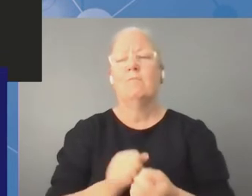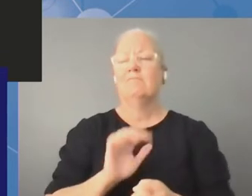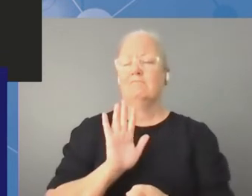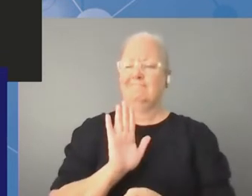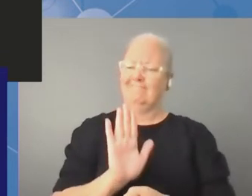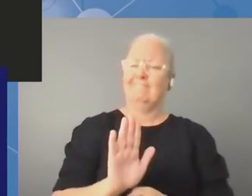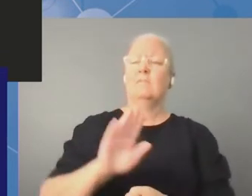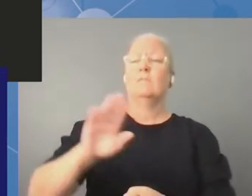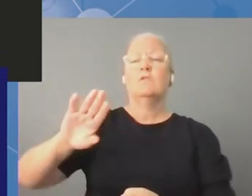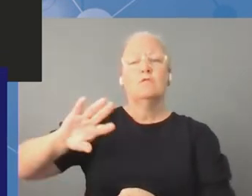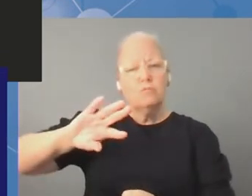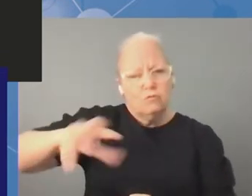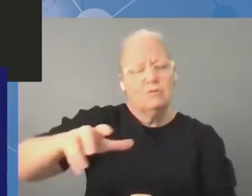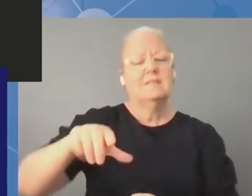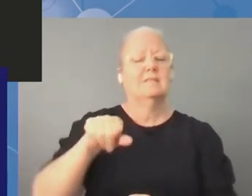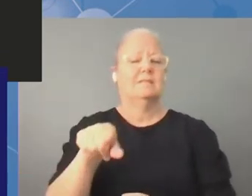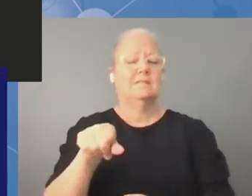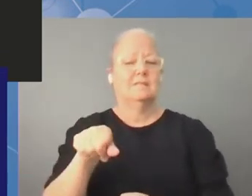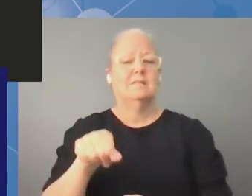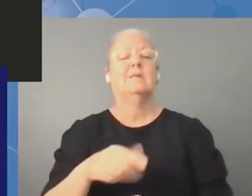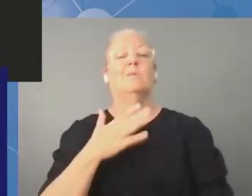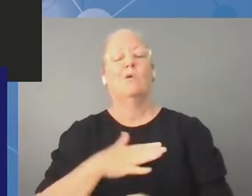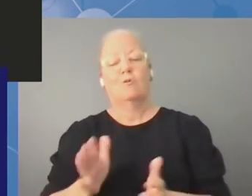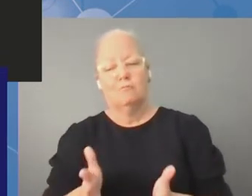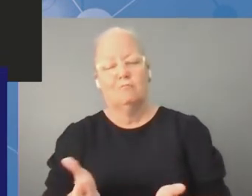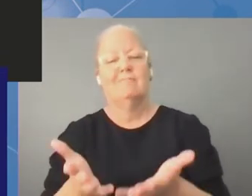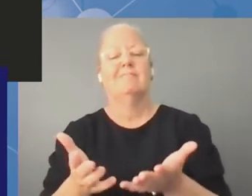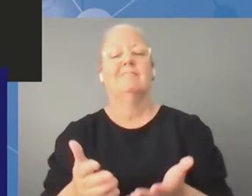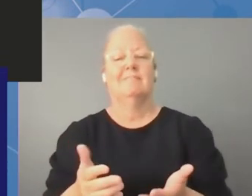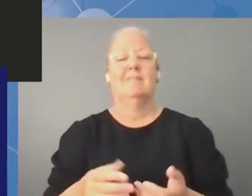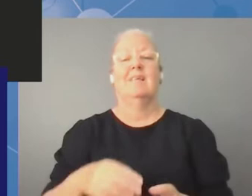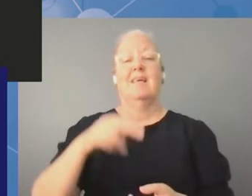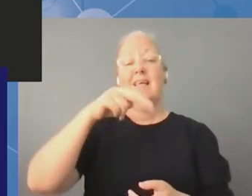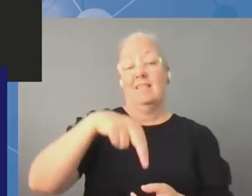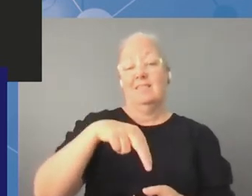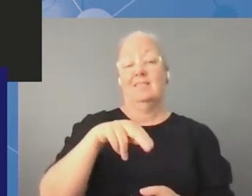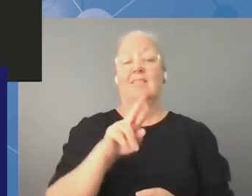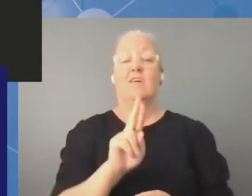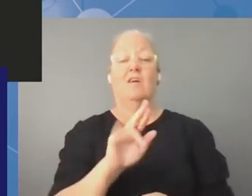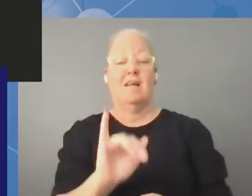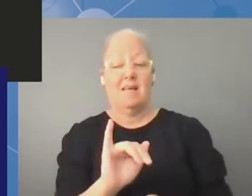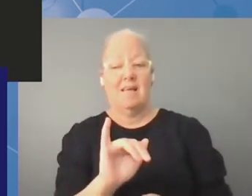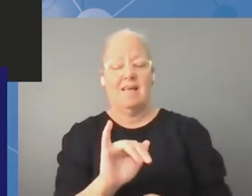توفرت إمكانية أثناء منتدى حوكمة الإنترنت